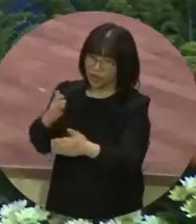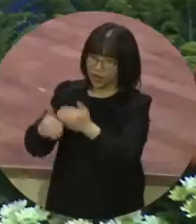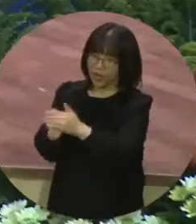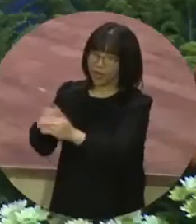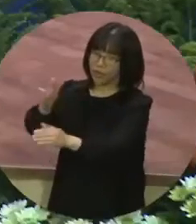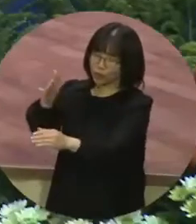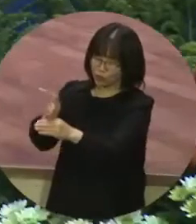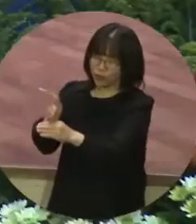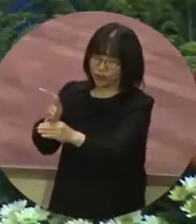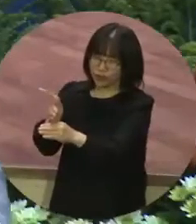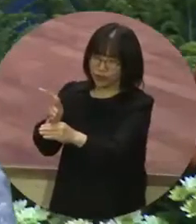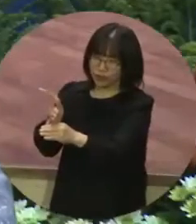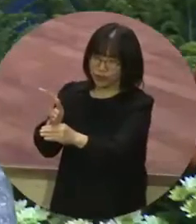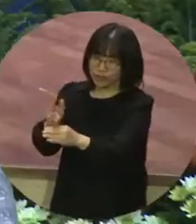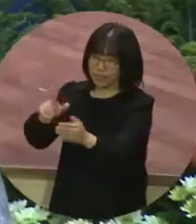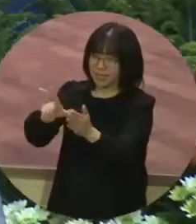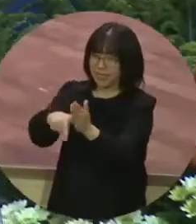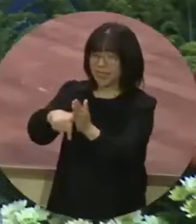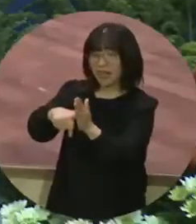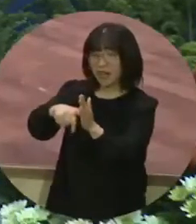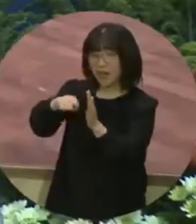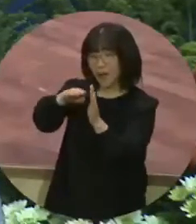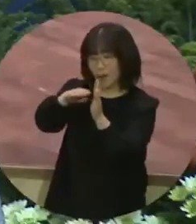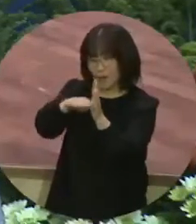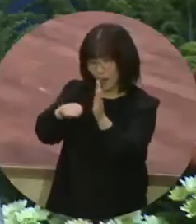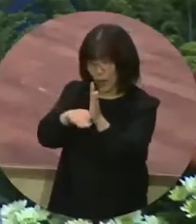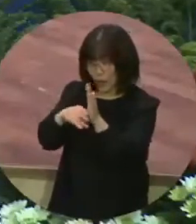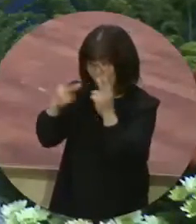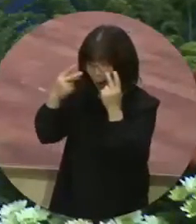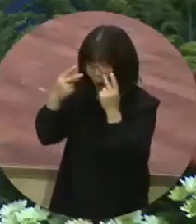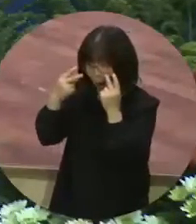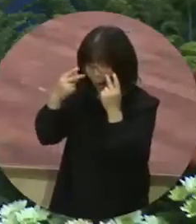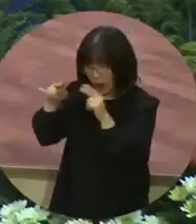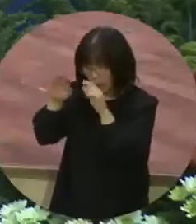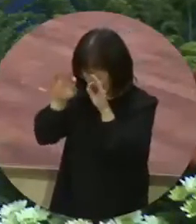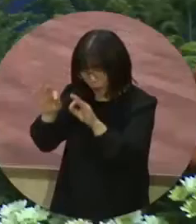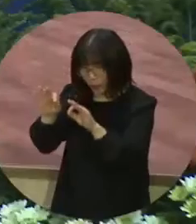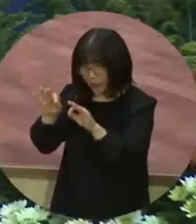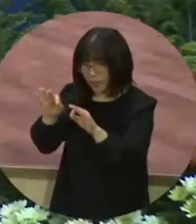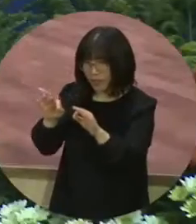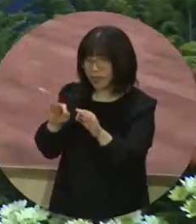중심으로 응답받을 시간표를 기다리는 것이 성경적 신앙생활이다.